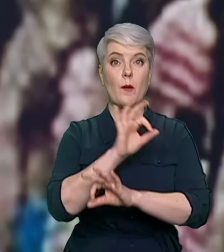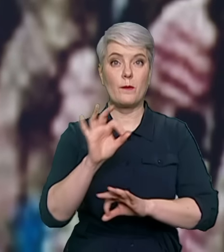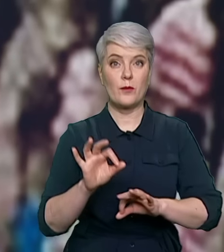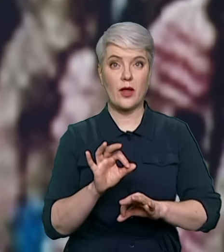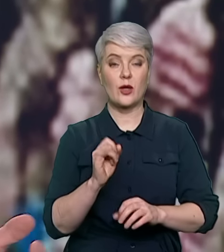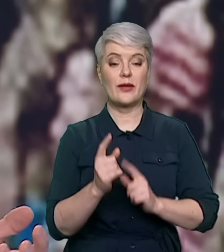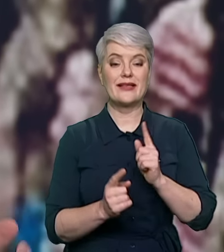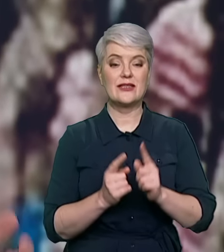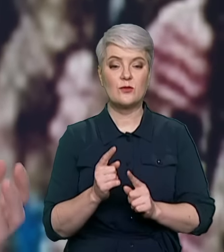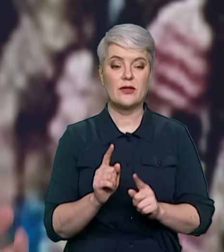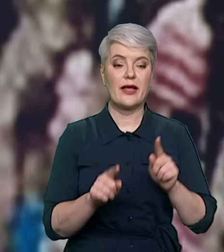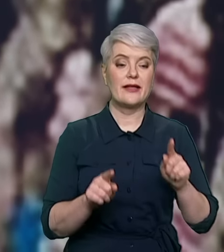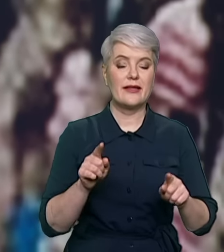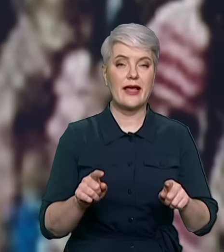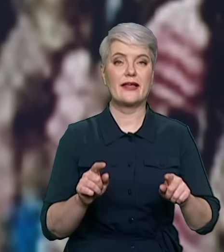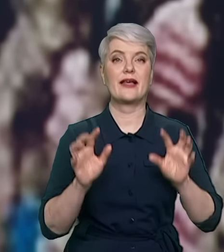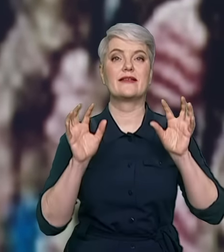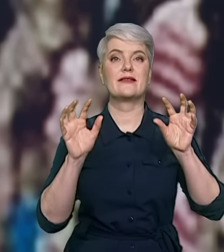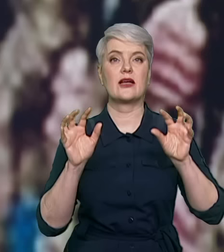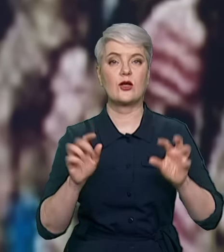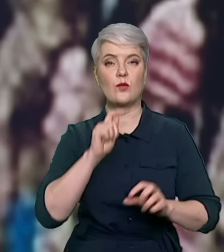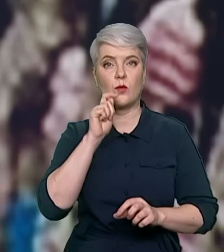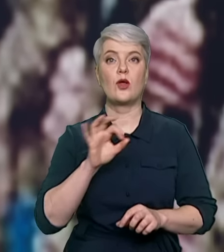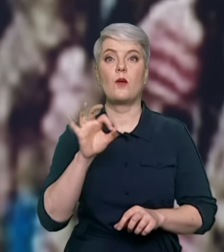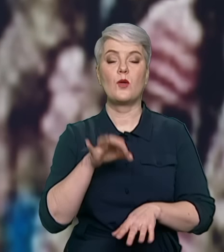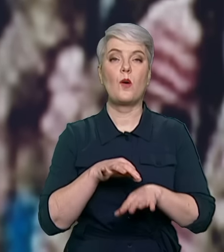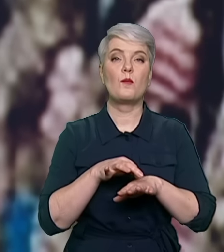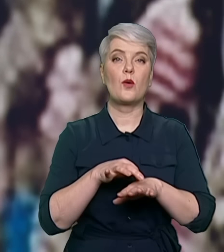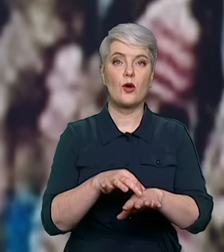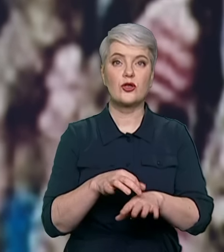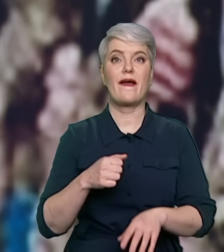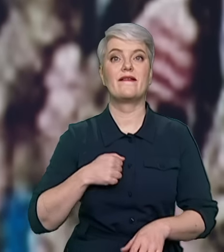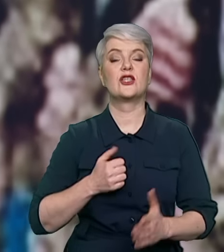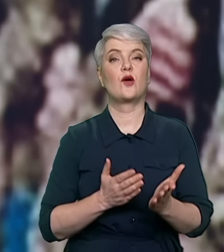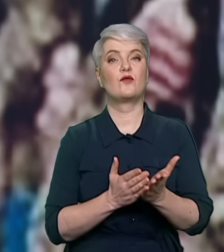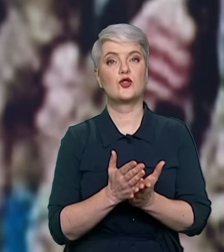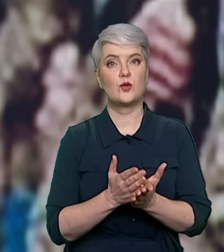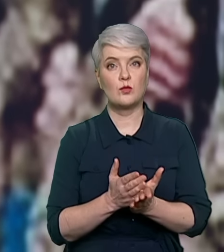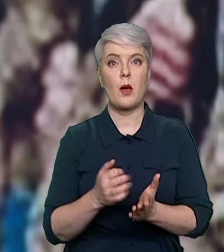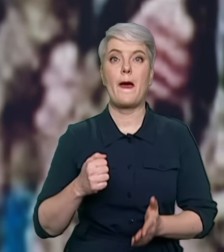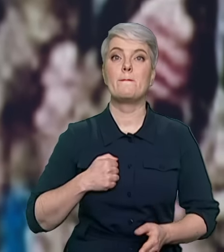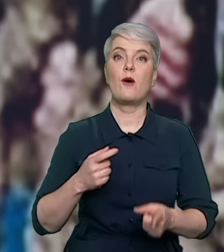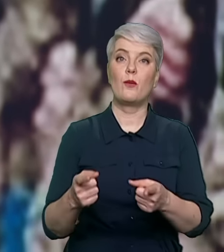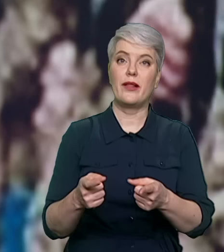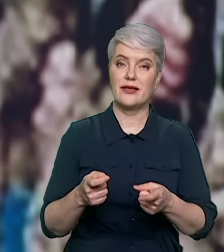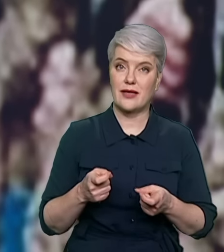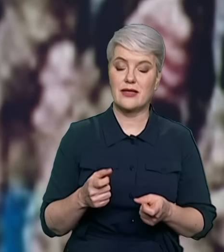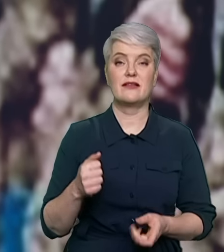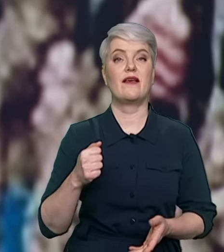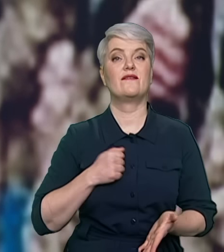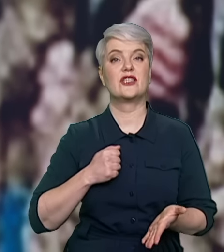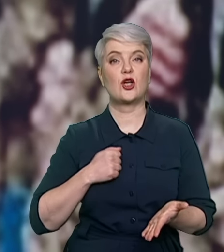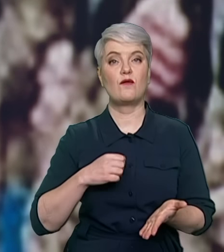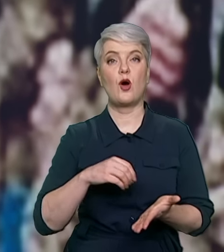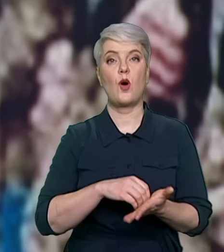актів України щодо окремих питань проходження військової служби, мобілізації та військового обліку. Про це перший заступник голови Верховної Ради Олександр Корнієнко